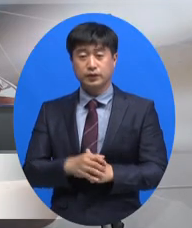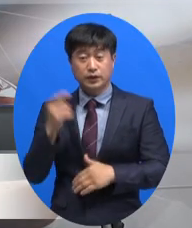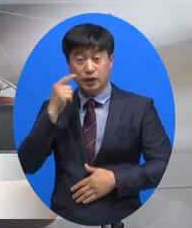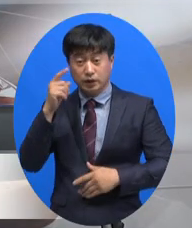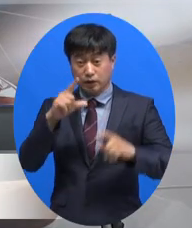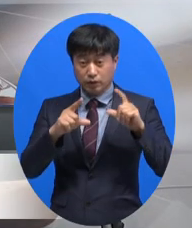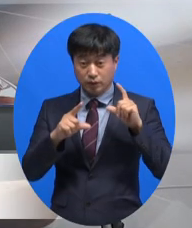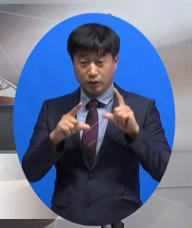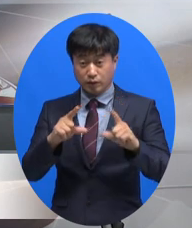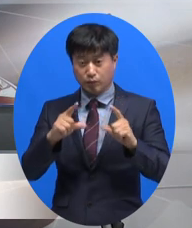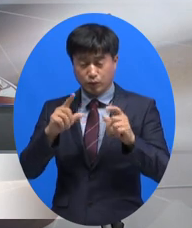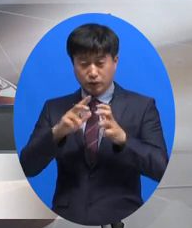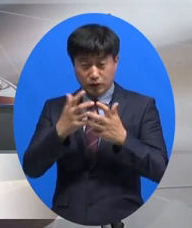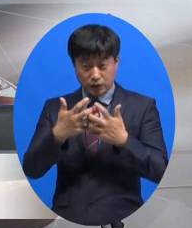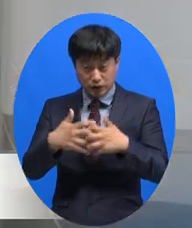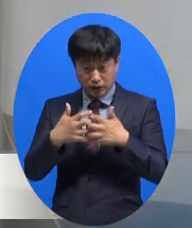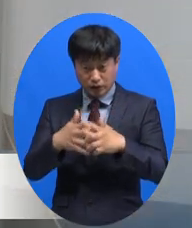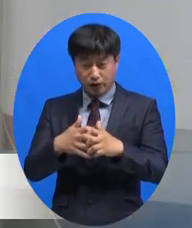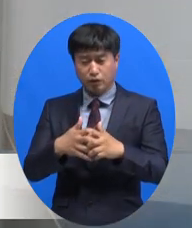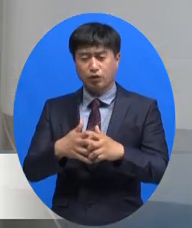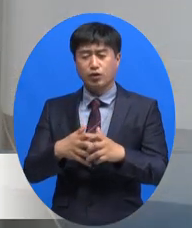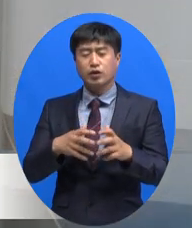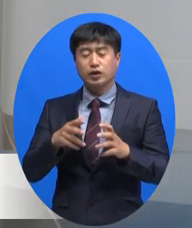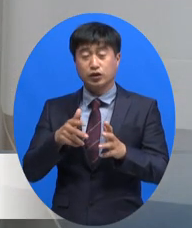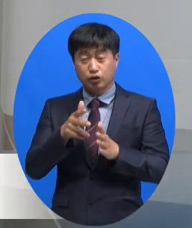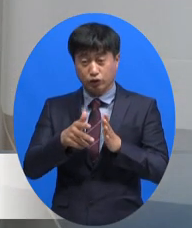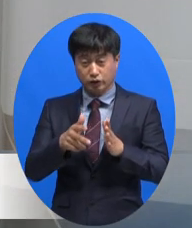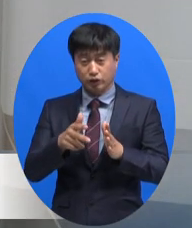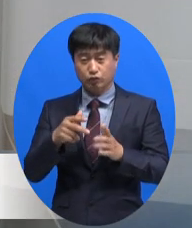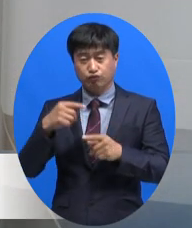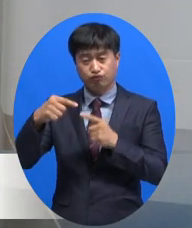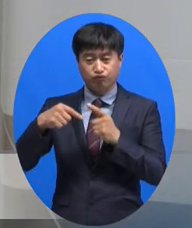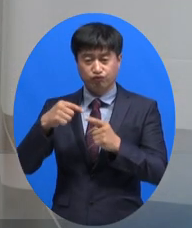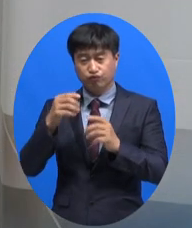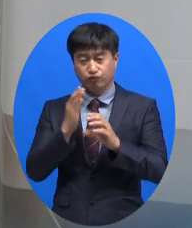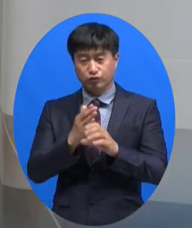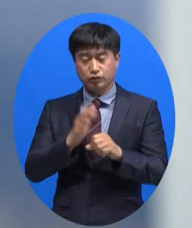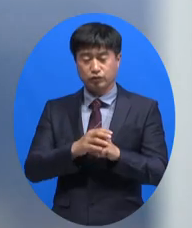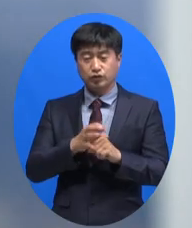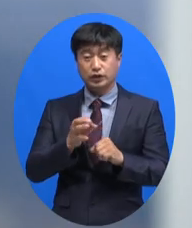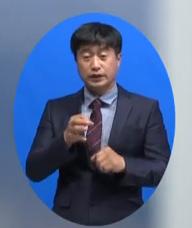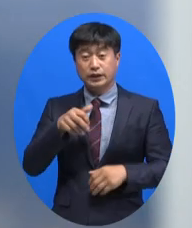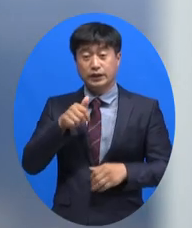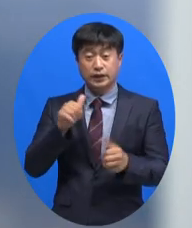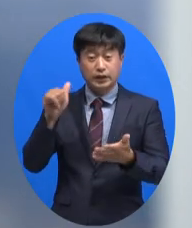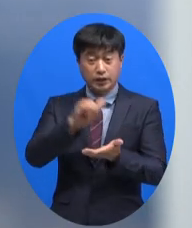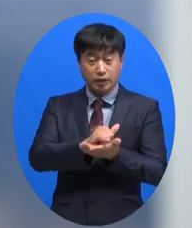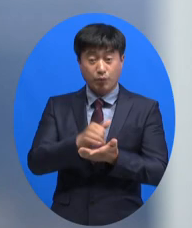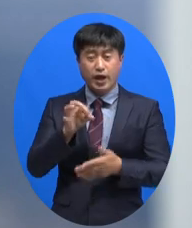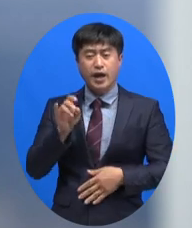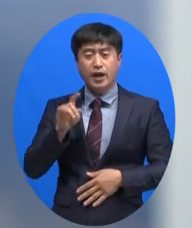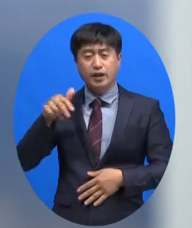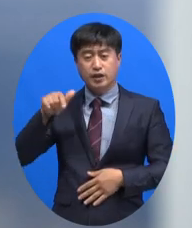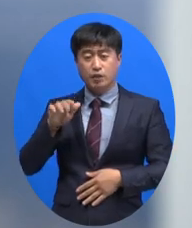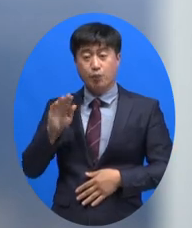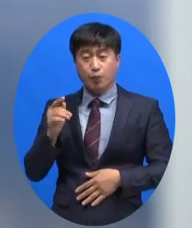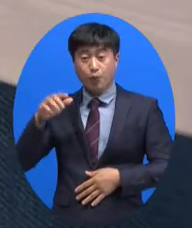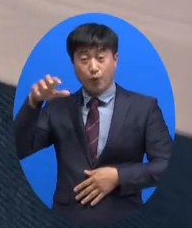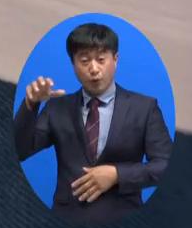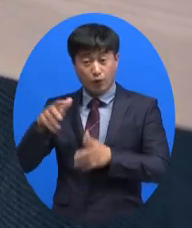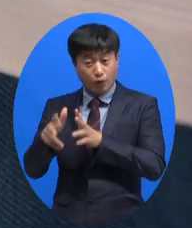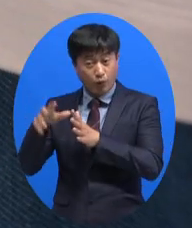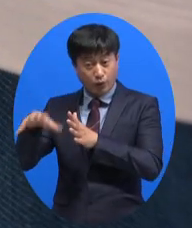가상 현실 기기를 이용한 개성 열차도 운행 중입니다 열차를 타고 김포 애기봉역에서 개성 마늘대역에